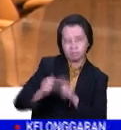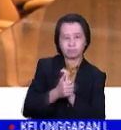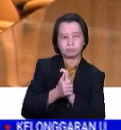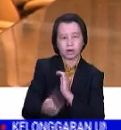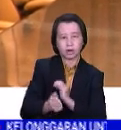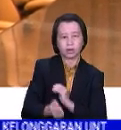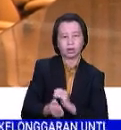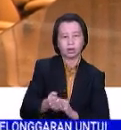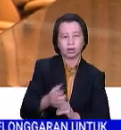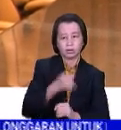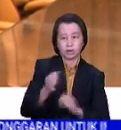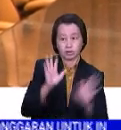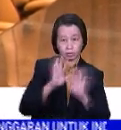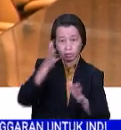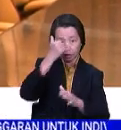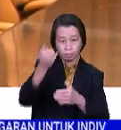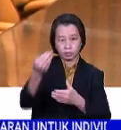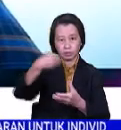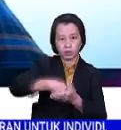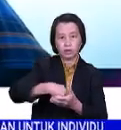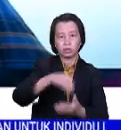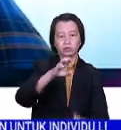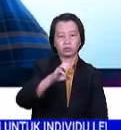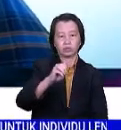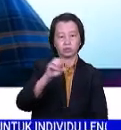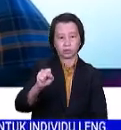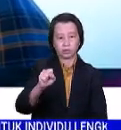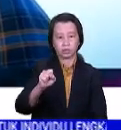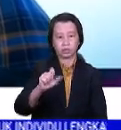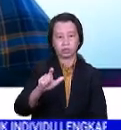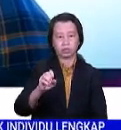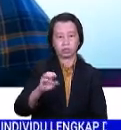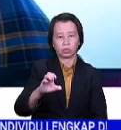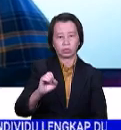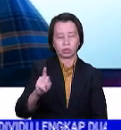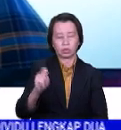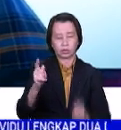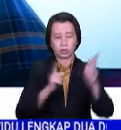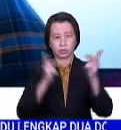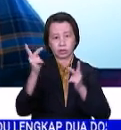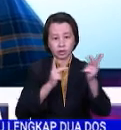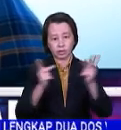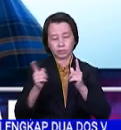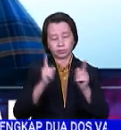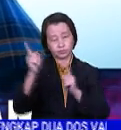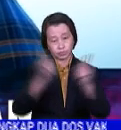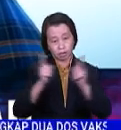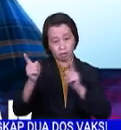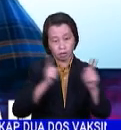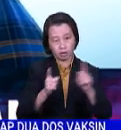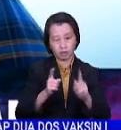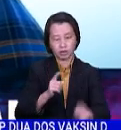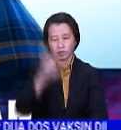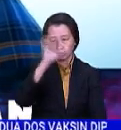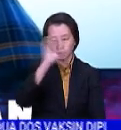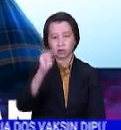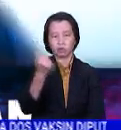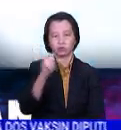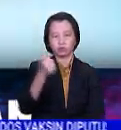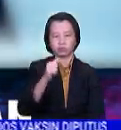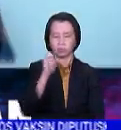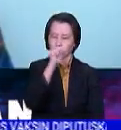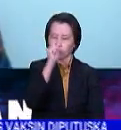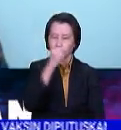dan yang lupa untuk join several other Hai pencurian bermula dengan mencari Pulau video